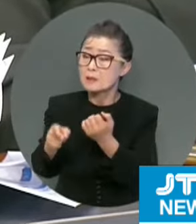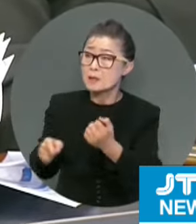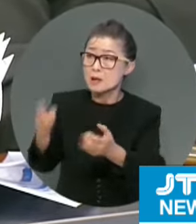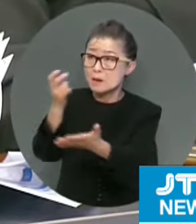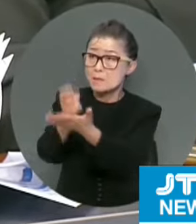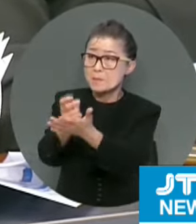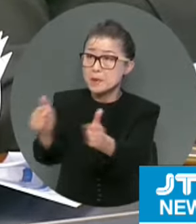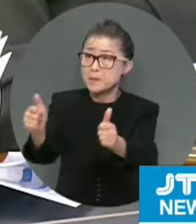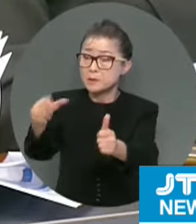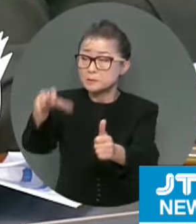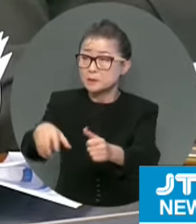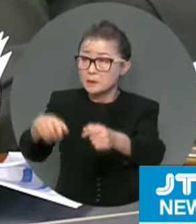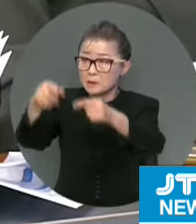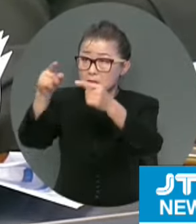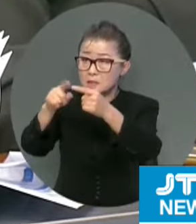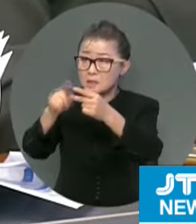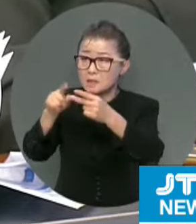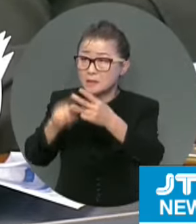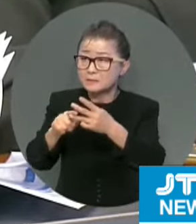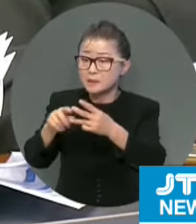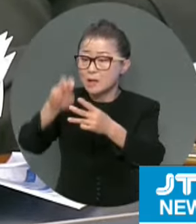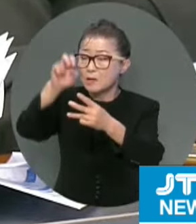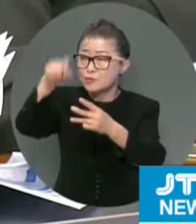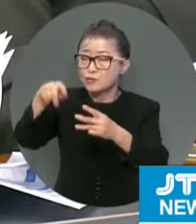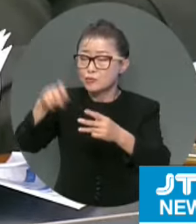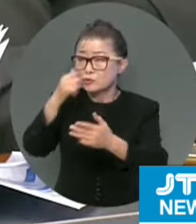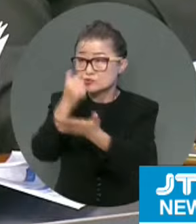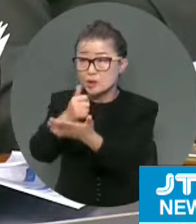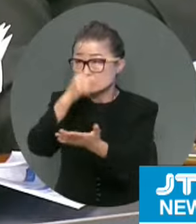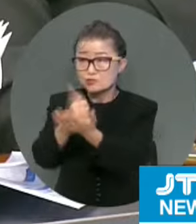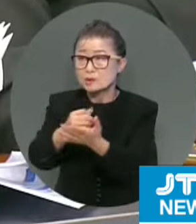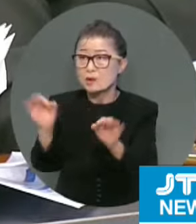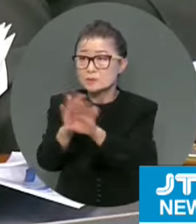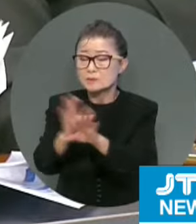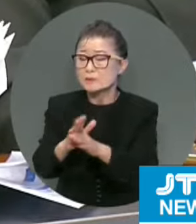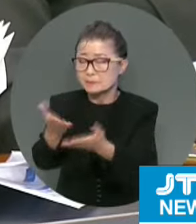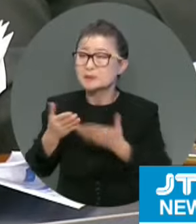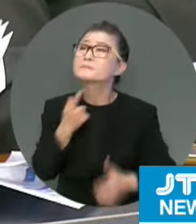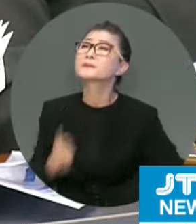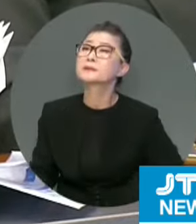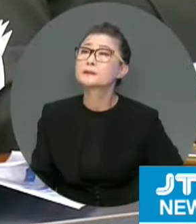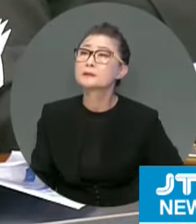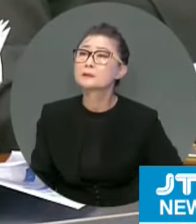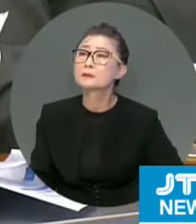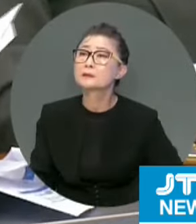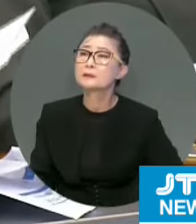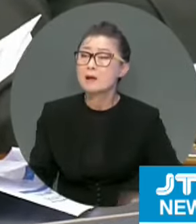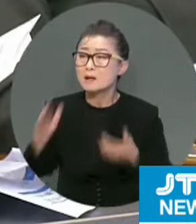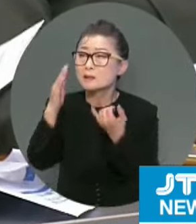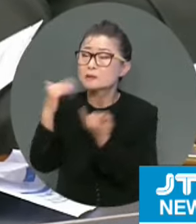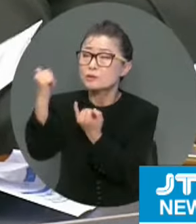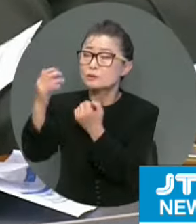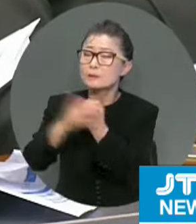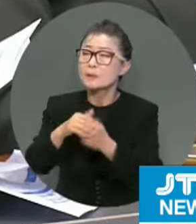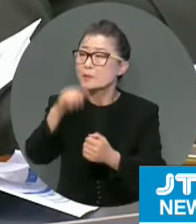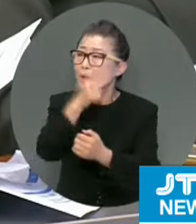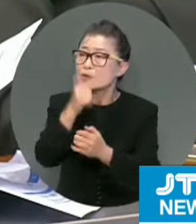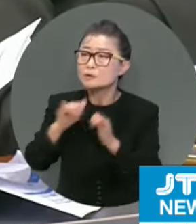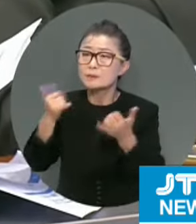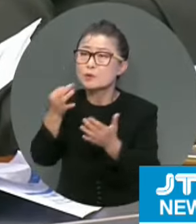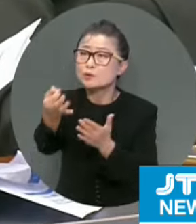법원에서 1심, 2심, 3심에서 무죄를 받았습니다. 기소시켜서 변호사비가 수천만 원이